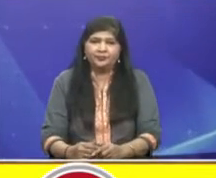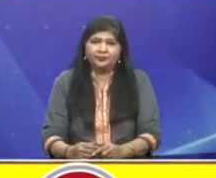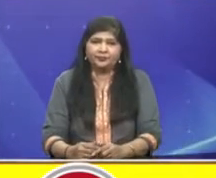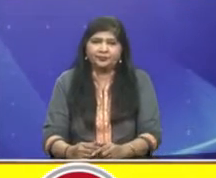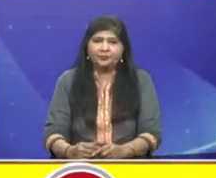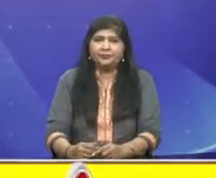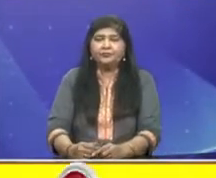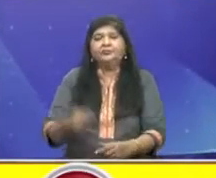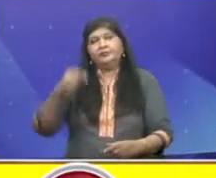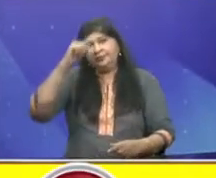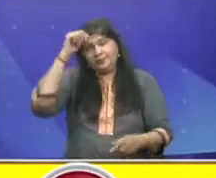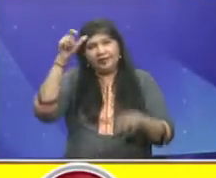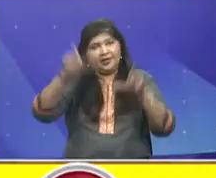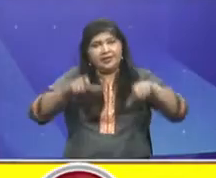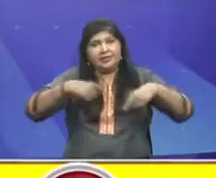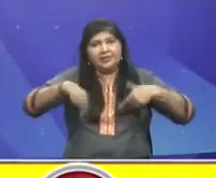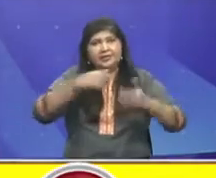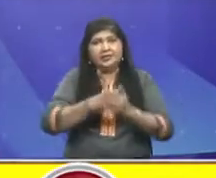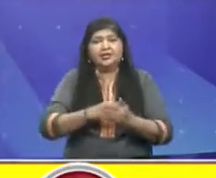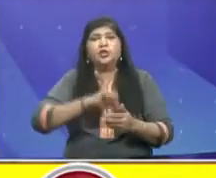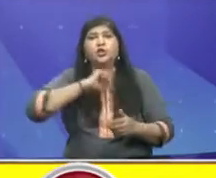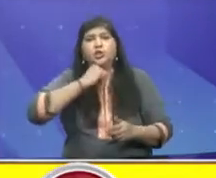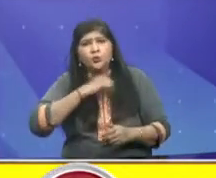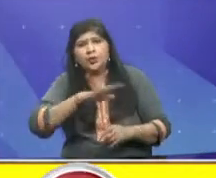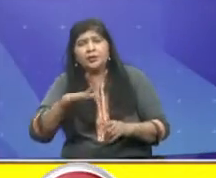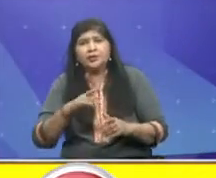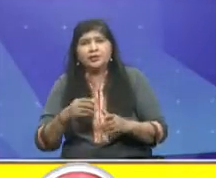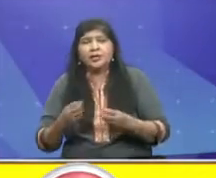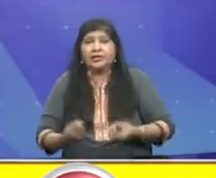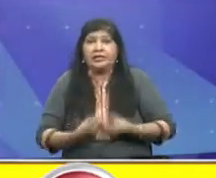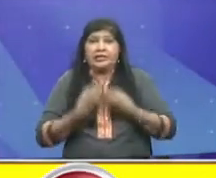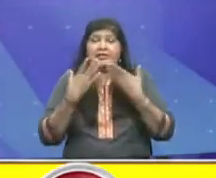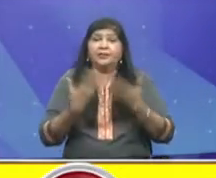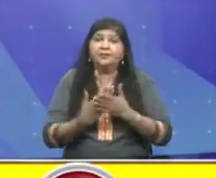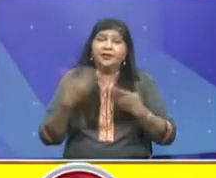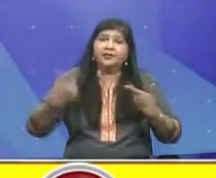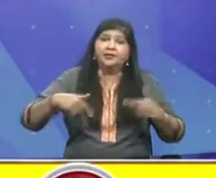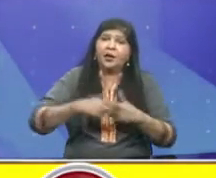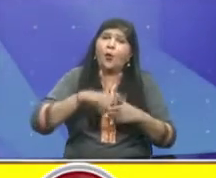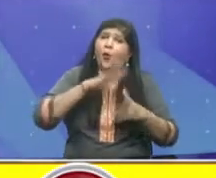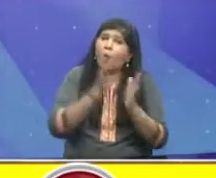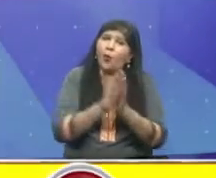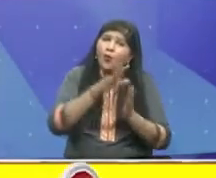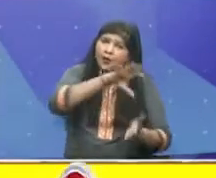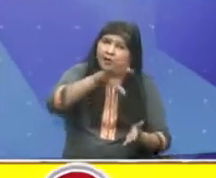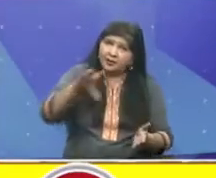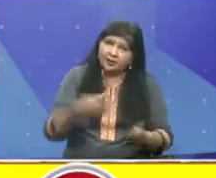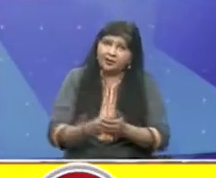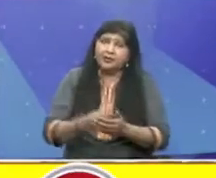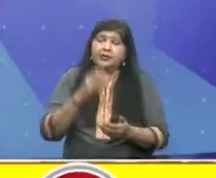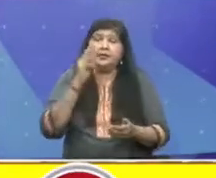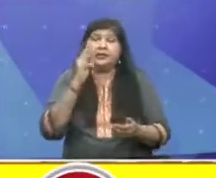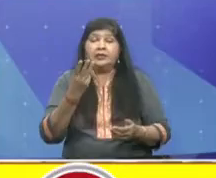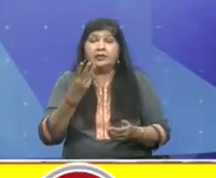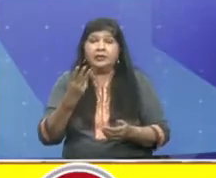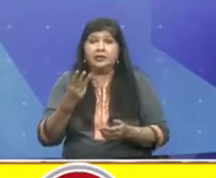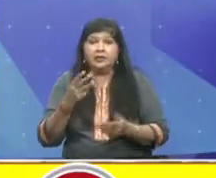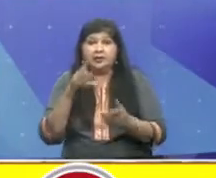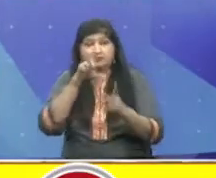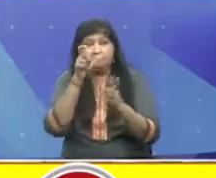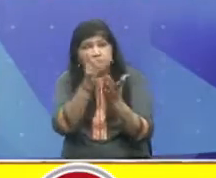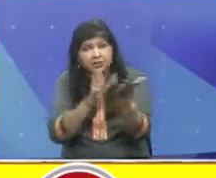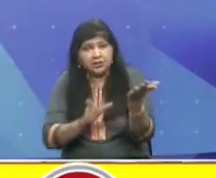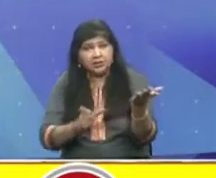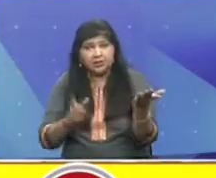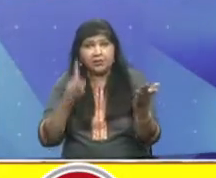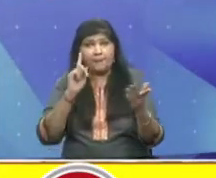मेरे प्यारे देशवासियों, युवाओं से समृद्ध हर देश में 3 चीजें बहुत मायने